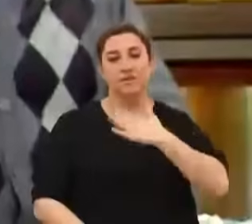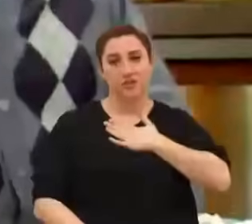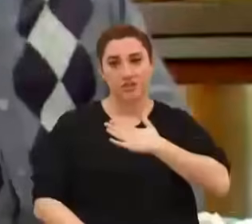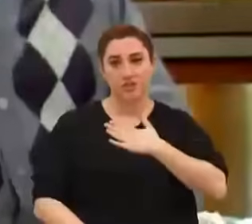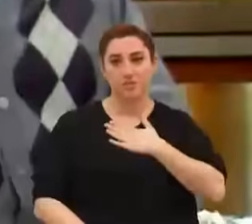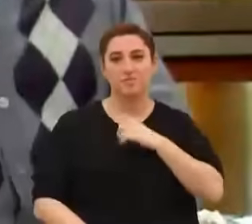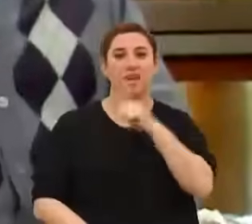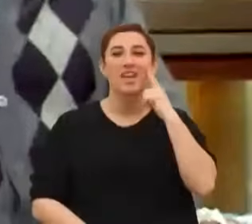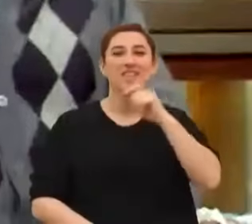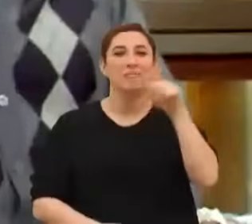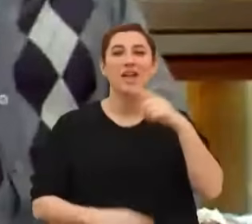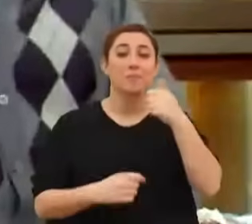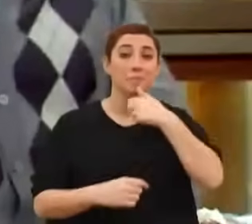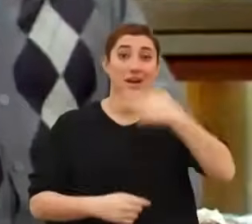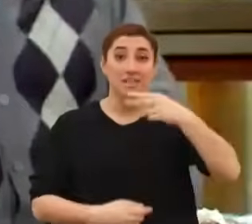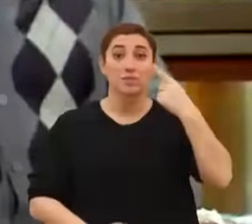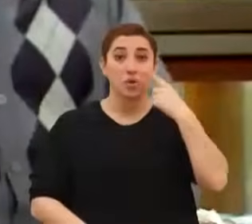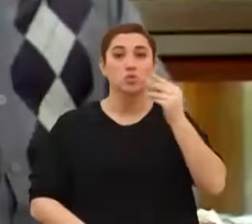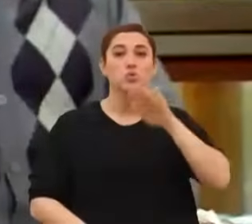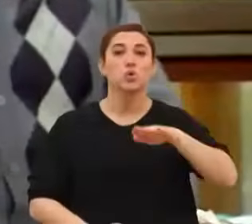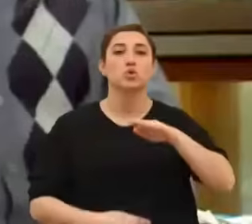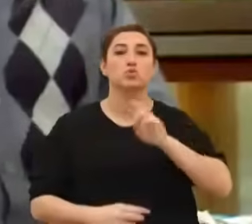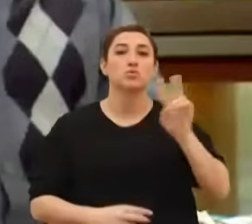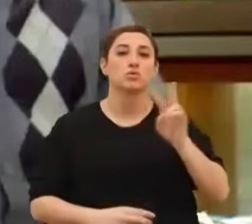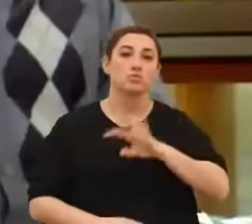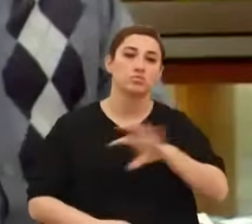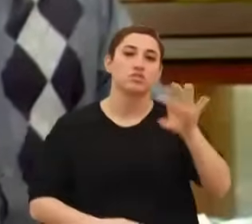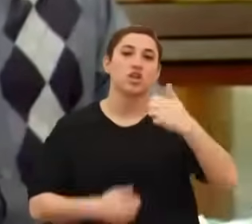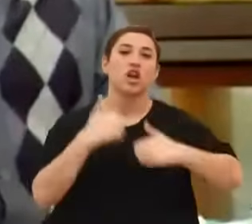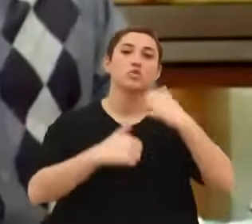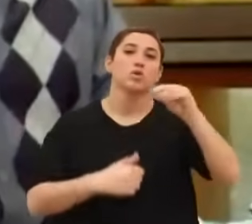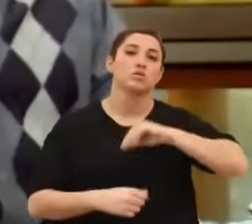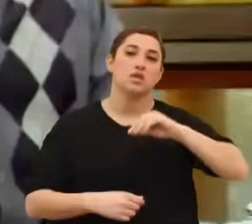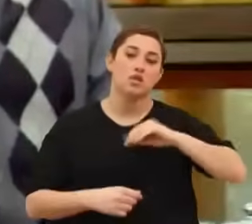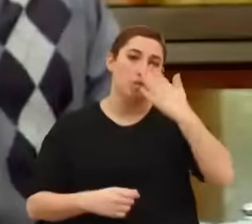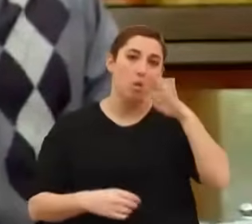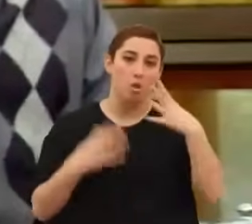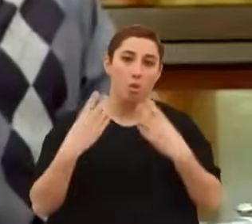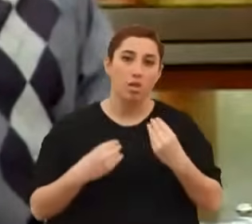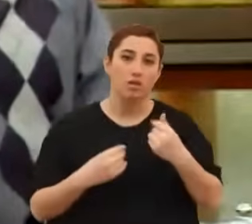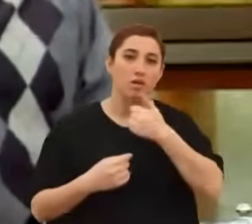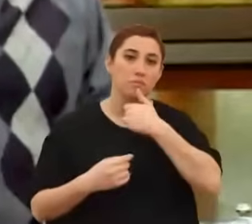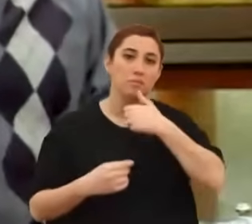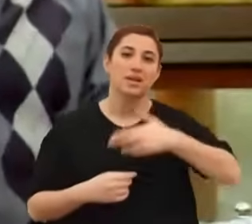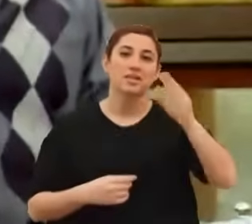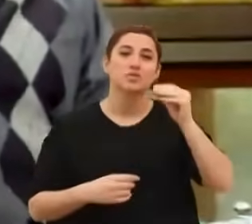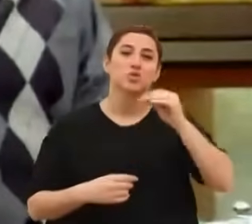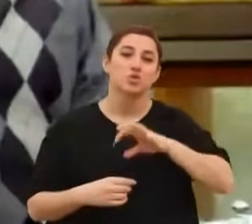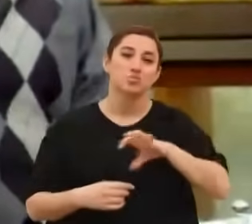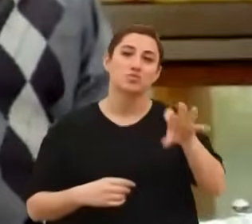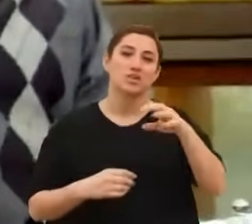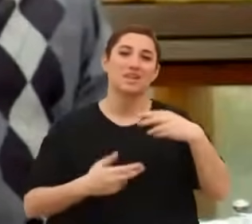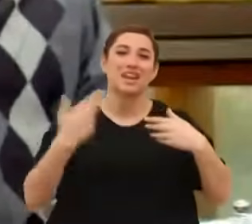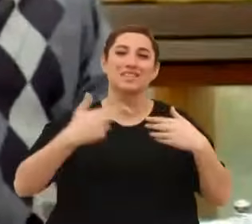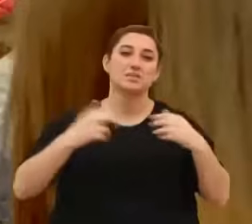babaanneciğim, yetkililer babamın resmini görünce çocuk kategorisinde yarışıyor zannettiler. Doğal olarak da babamın resmini çocukların